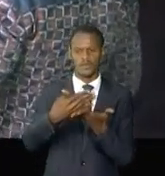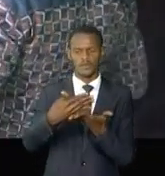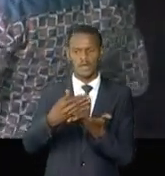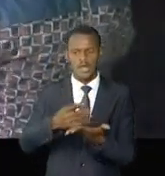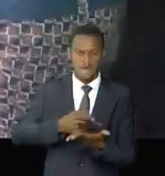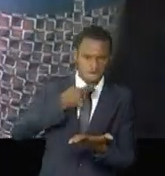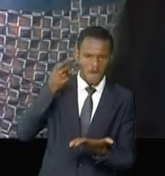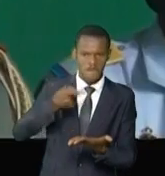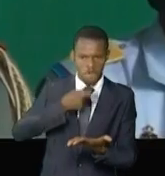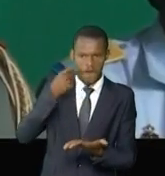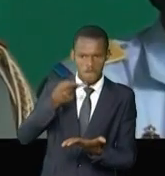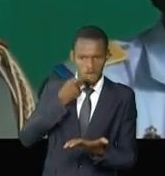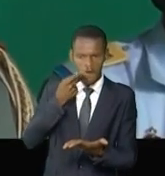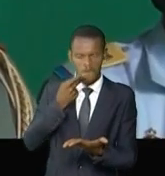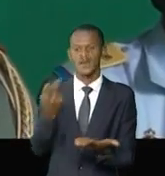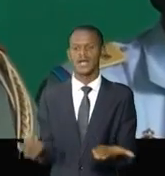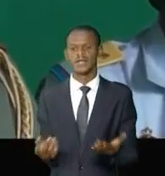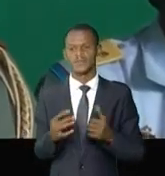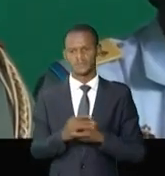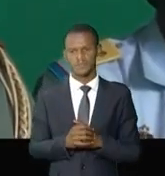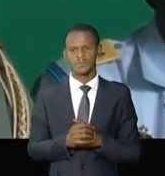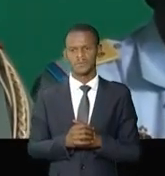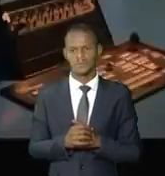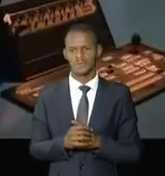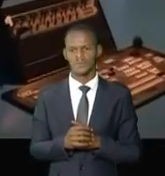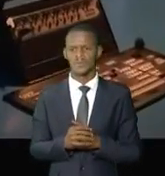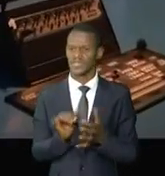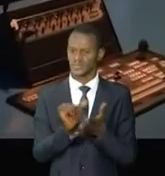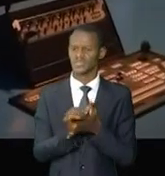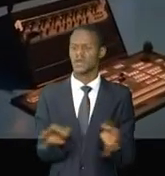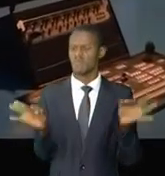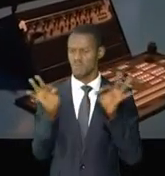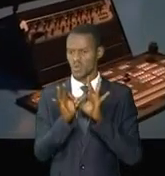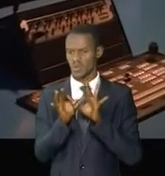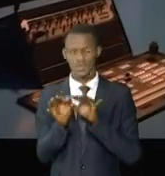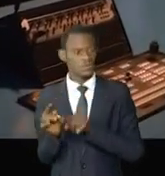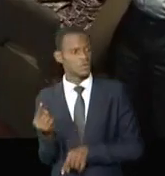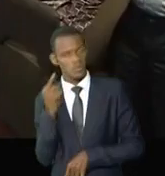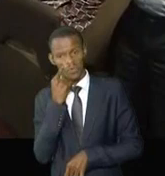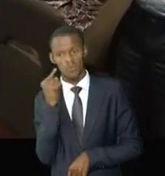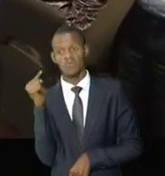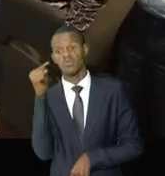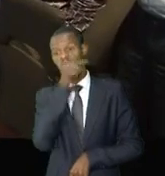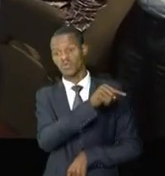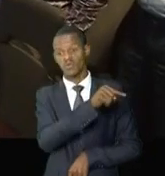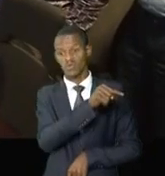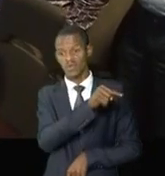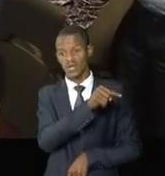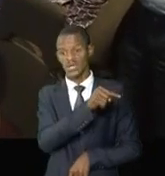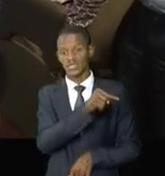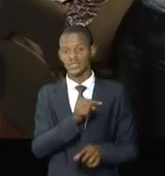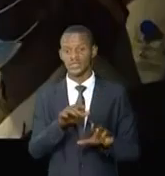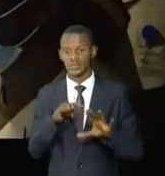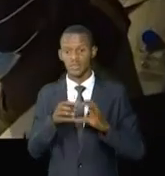du moment qui rend aisée la communication. Pour une visite, c'était plutôt des leçons pratiques à la radio-télévision nationale congolaise et surtout